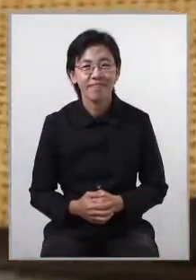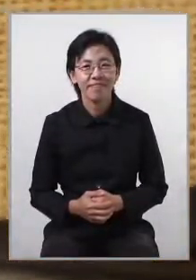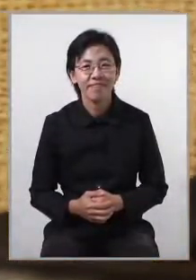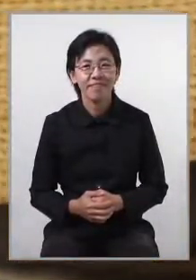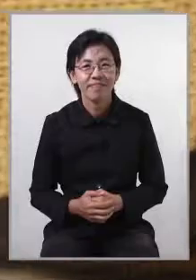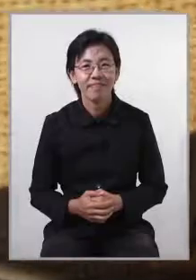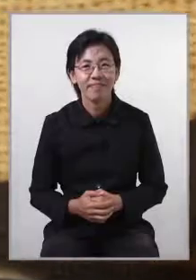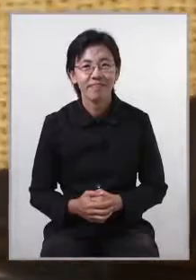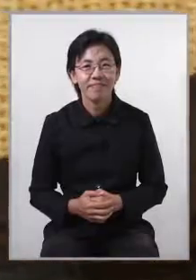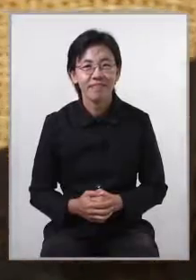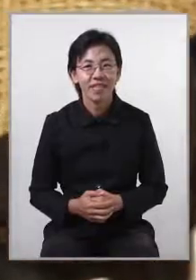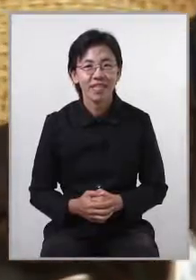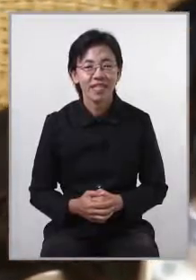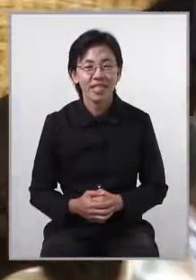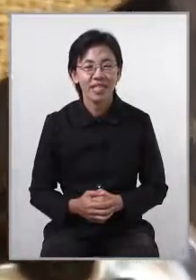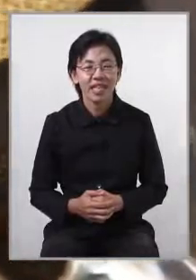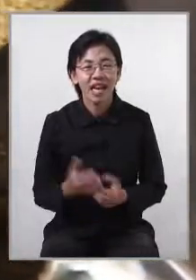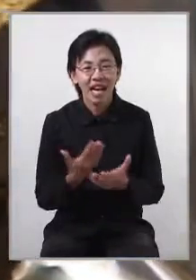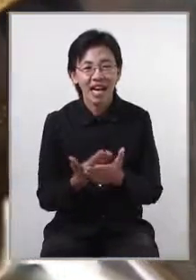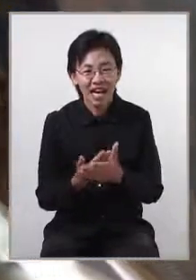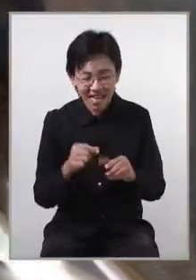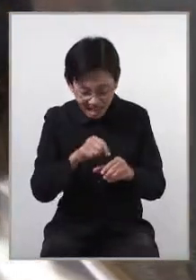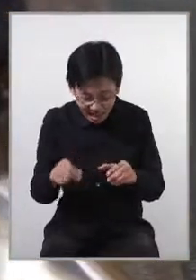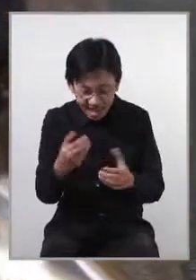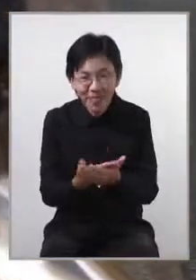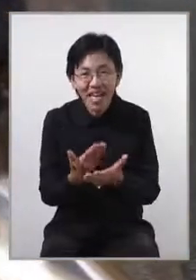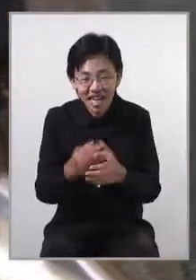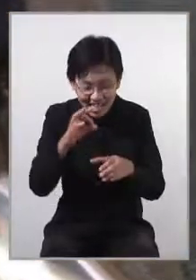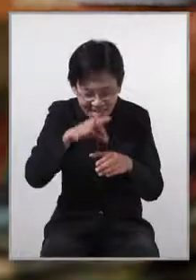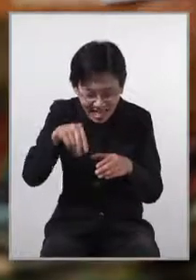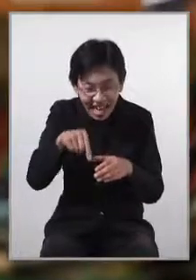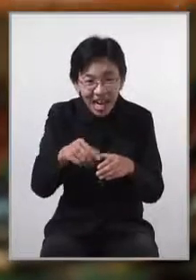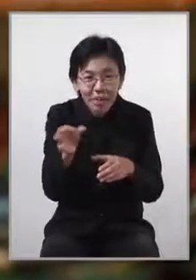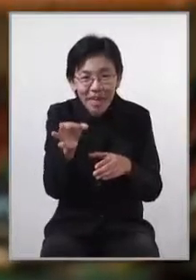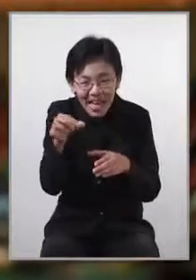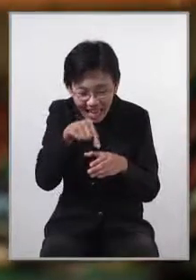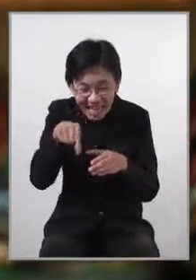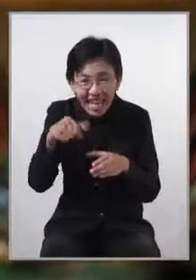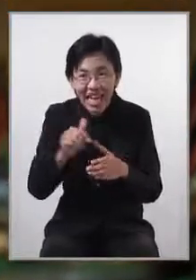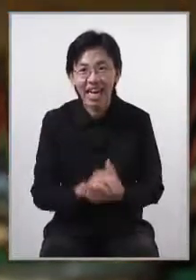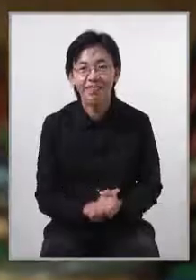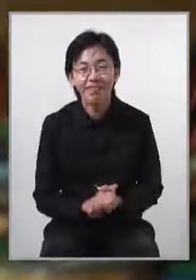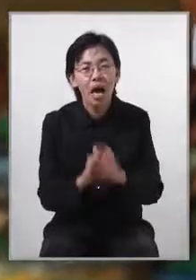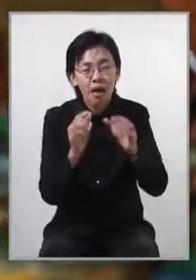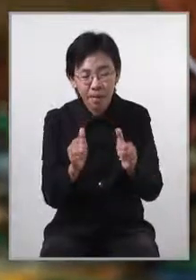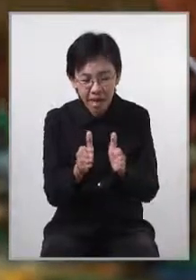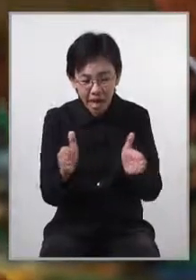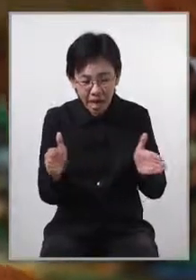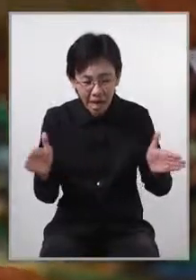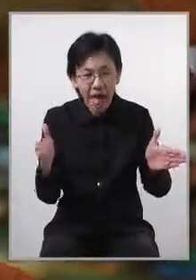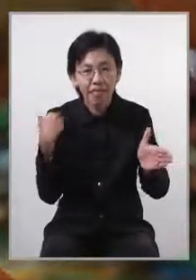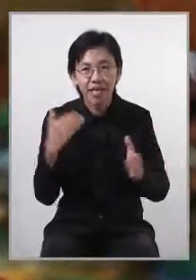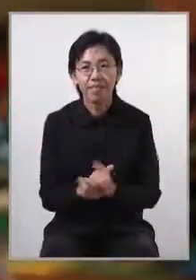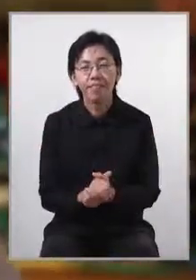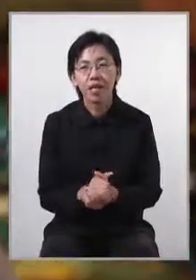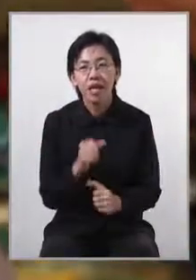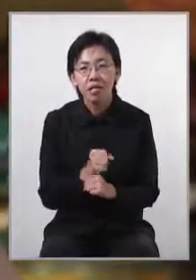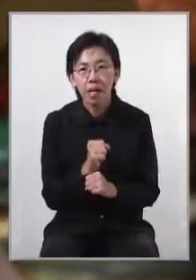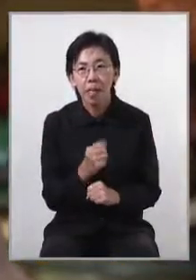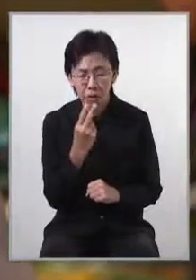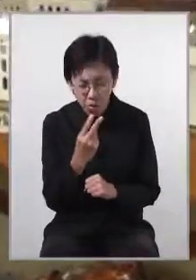เป๋าใส่สตางค์ เห็นมั้ย ใส่เหรียญบาทนะครับ เรามีหลายไซส์นะฮะ โอ้ทำละเอียดนะครับคุณพ่